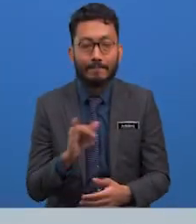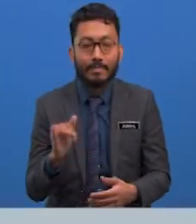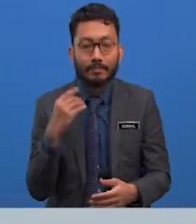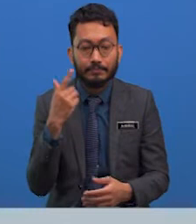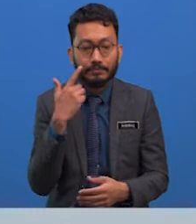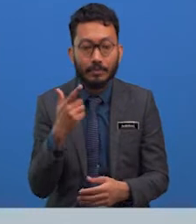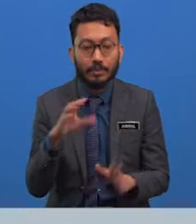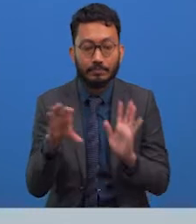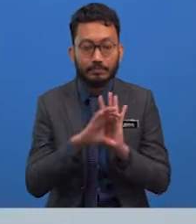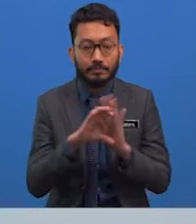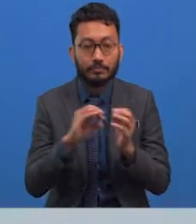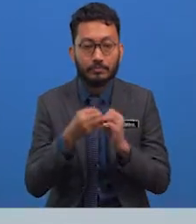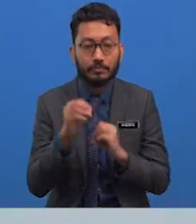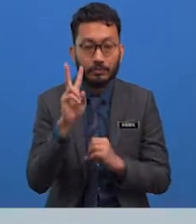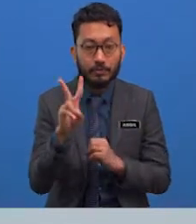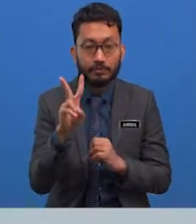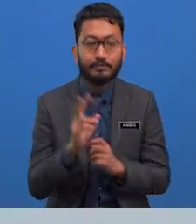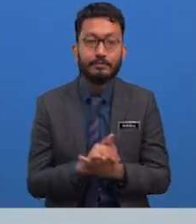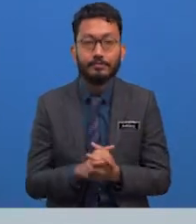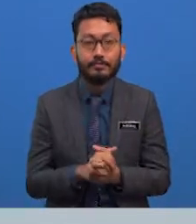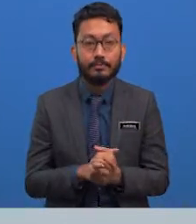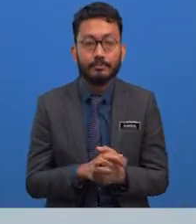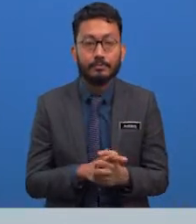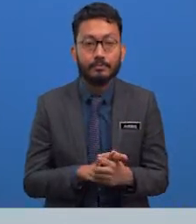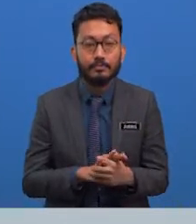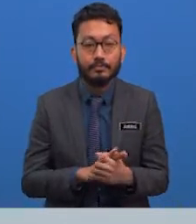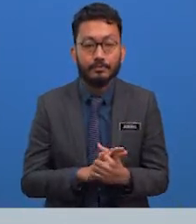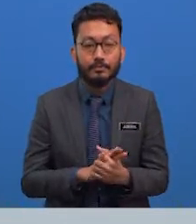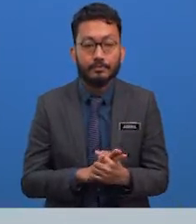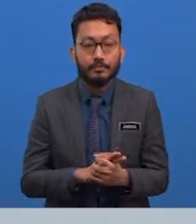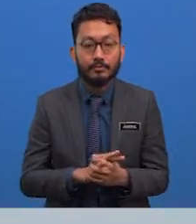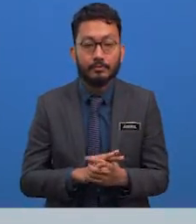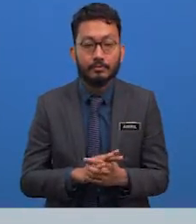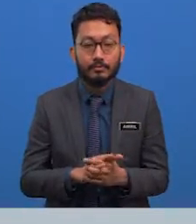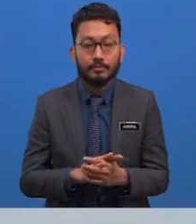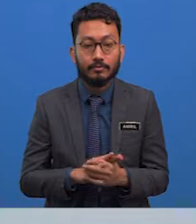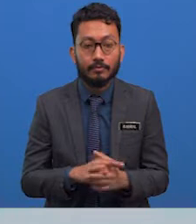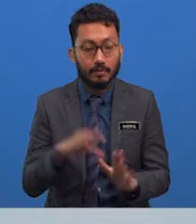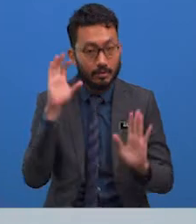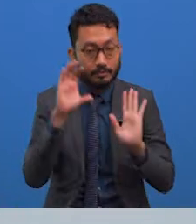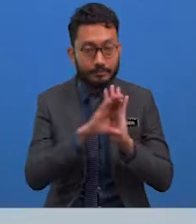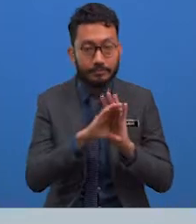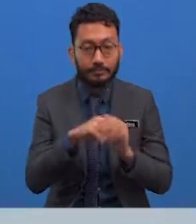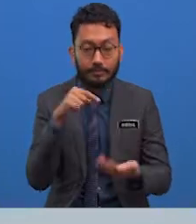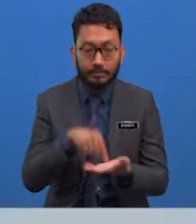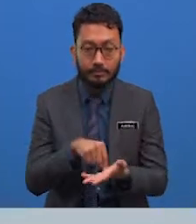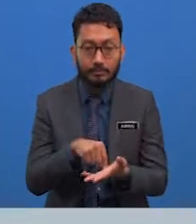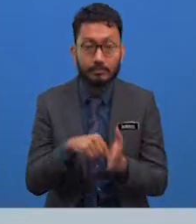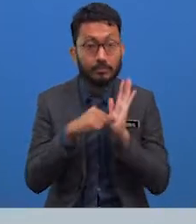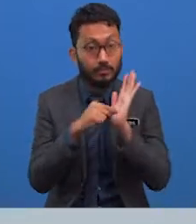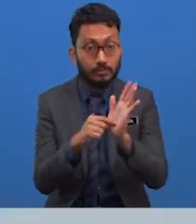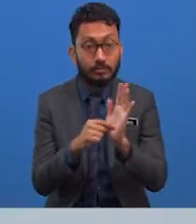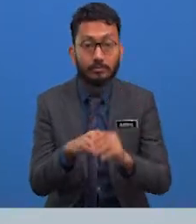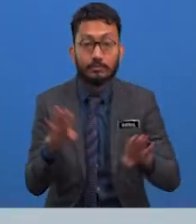Kita lihat contoh kedua. Suatu contoh situasi dalam kehidupan seharian. Gambar ini